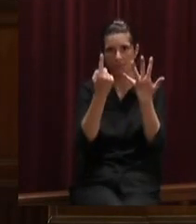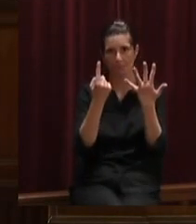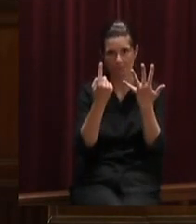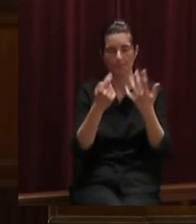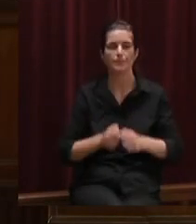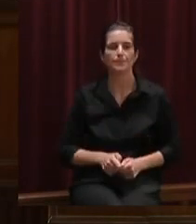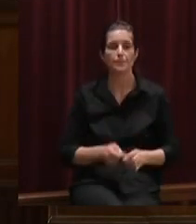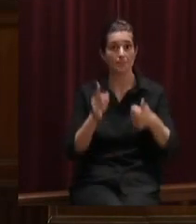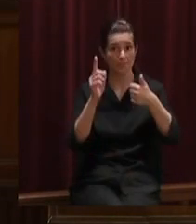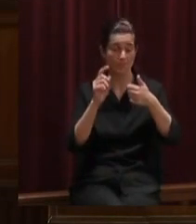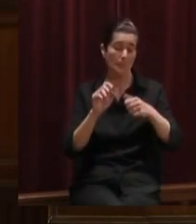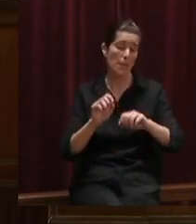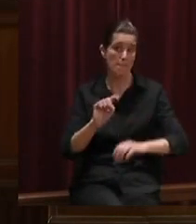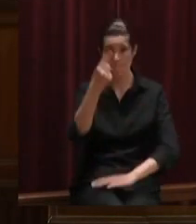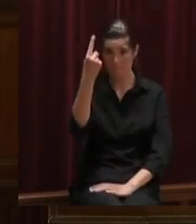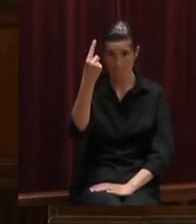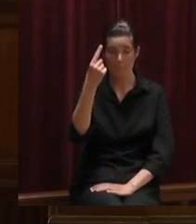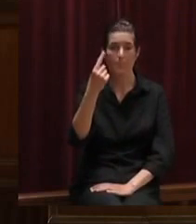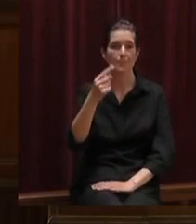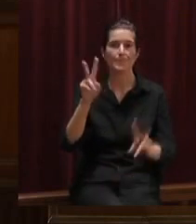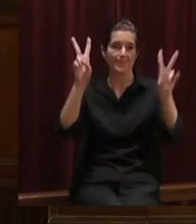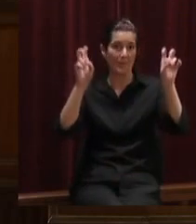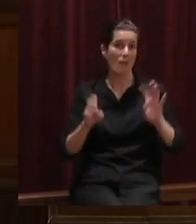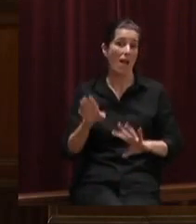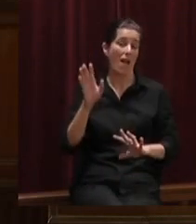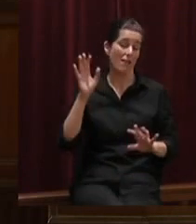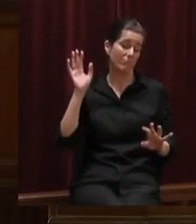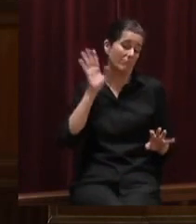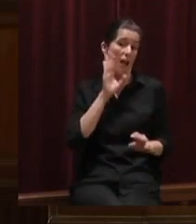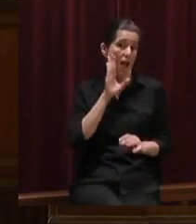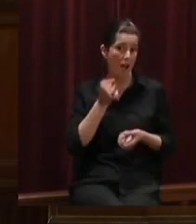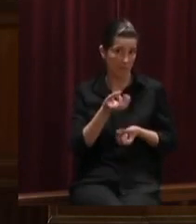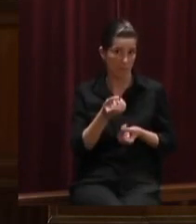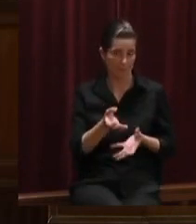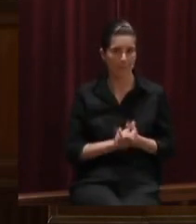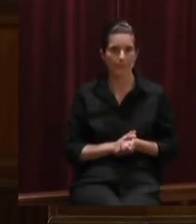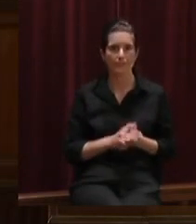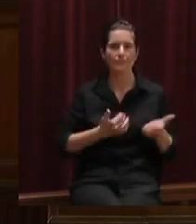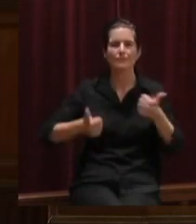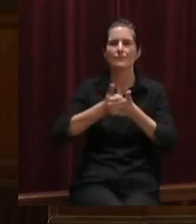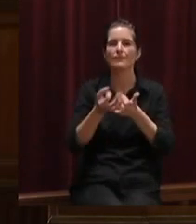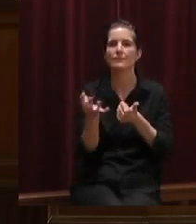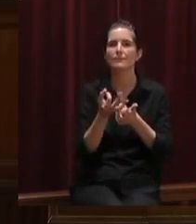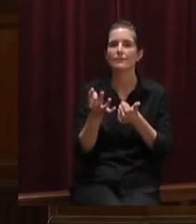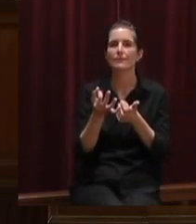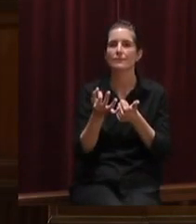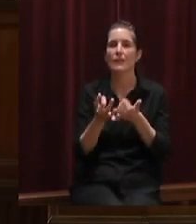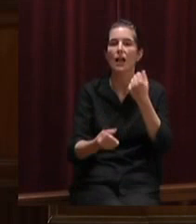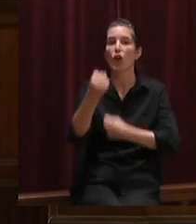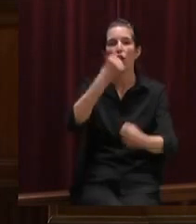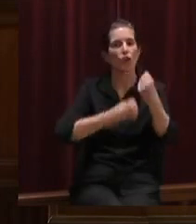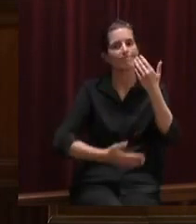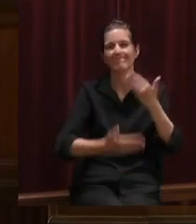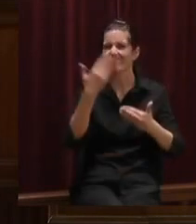El primer d'aquests reptes té a veure amb el que els he explicat fins ara. És prioritari modernitzar i diversificar la nostra